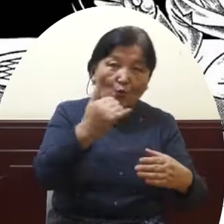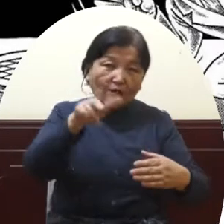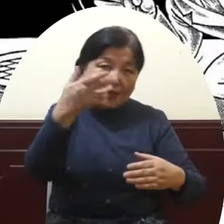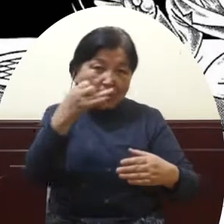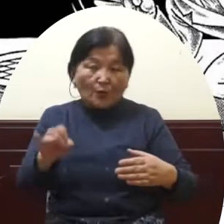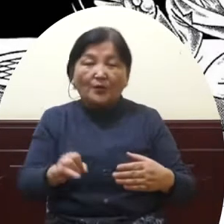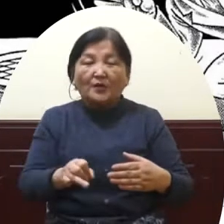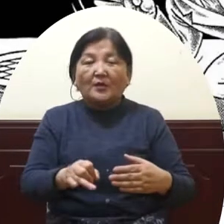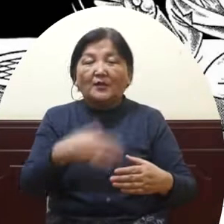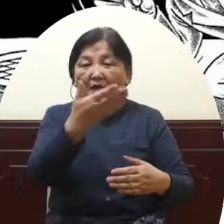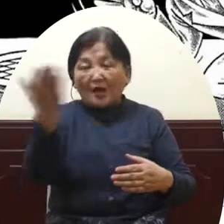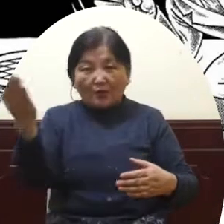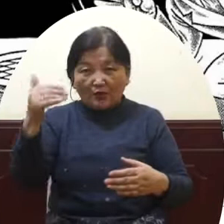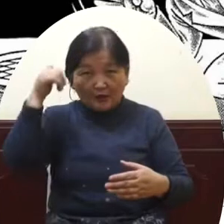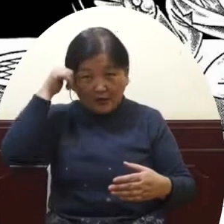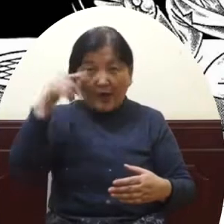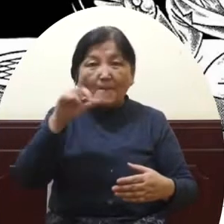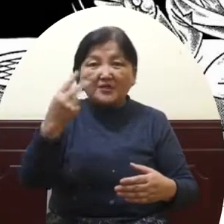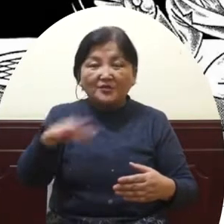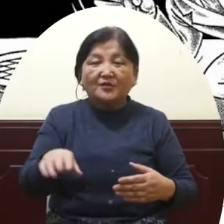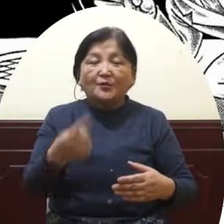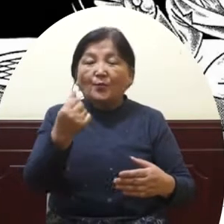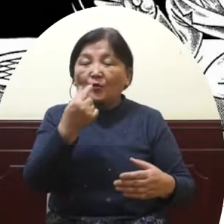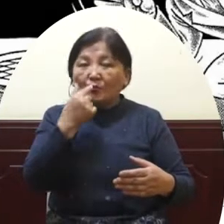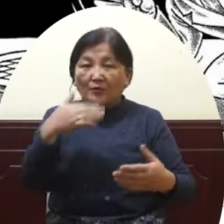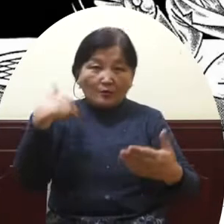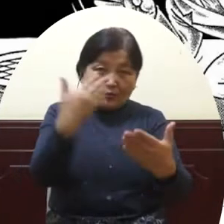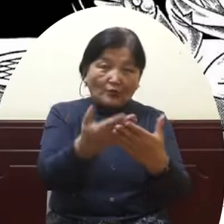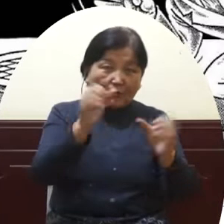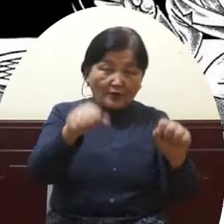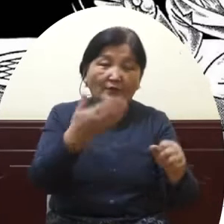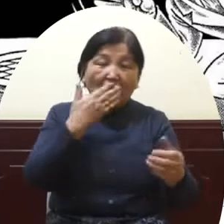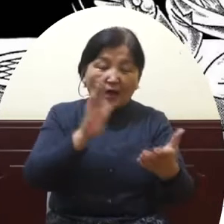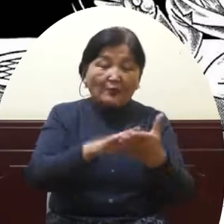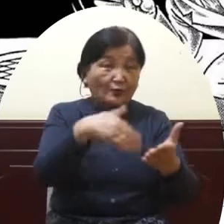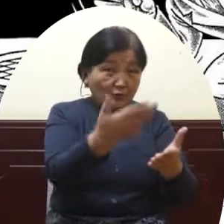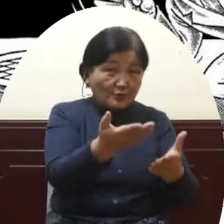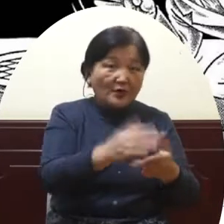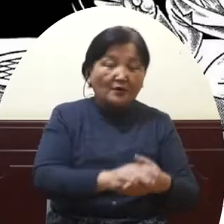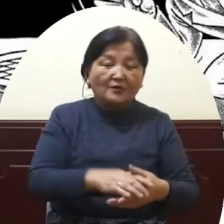амлалт өгж байгаа жишээтэй. Нөгөө нам нь болохоор улсын хурал 65 суудалтай